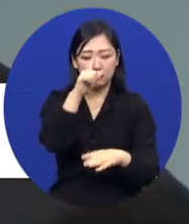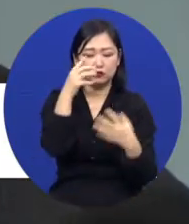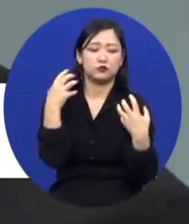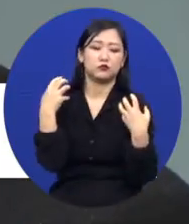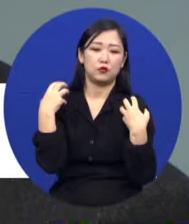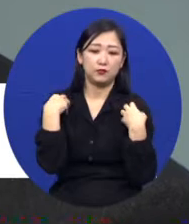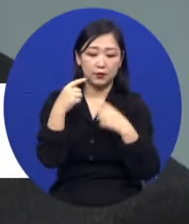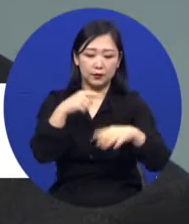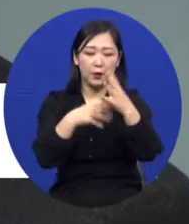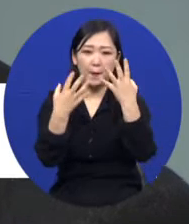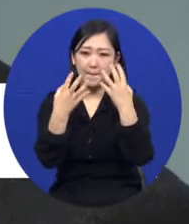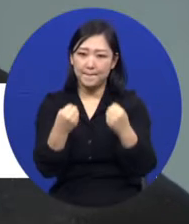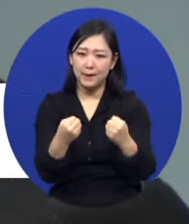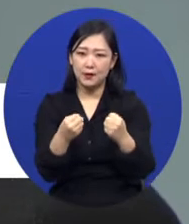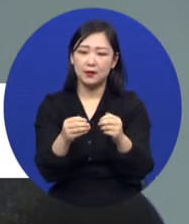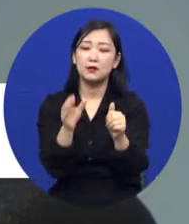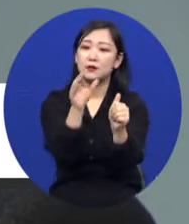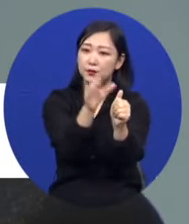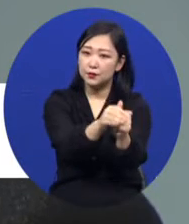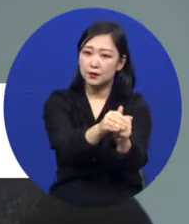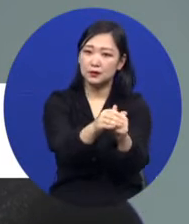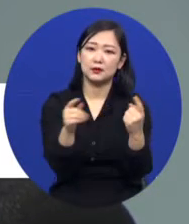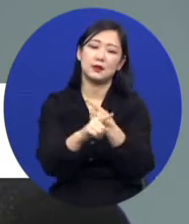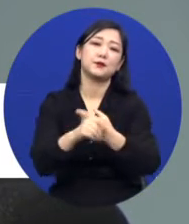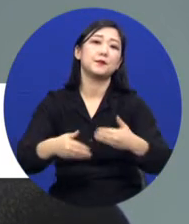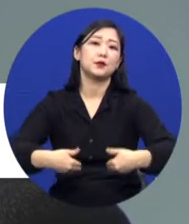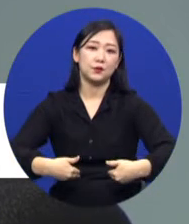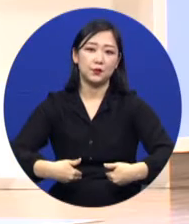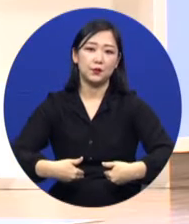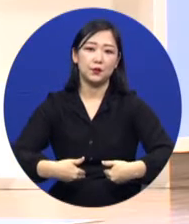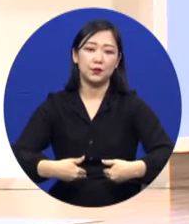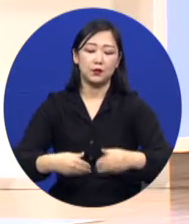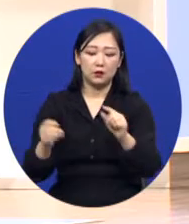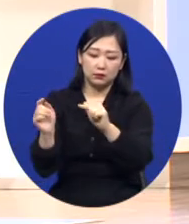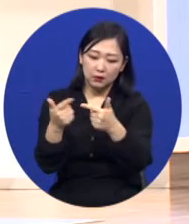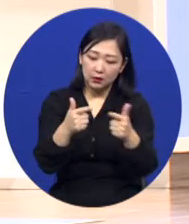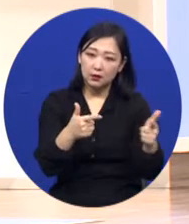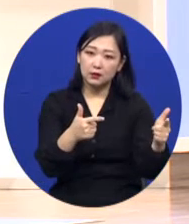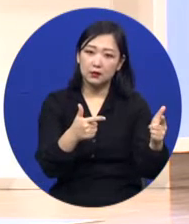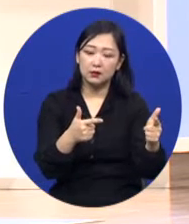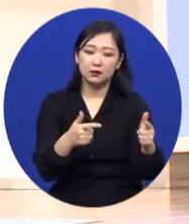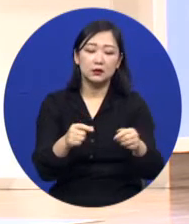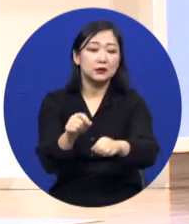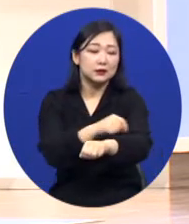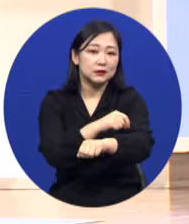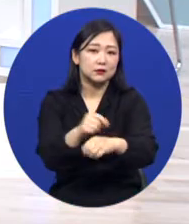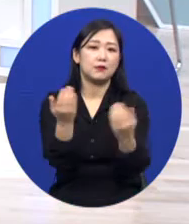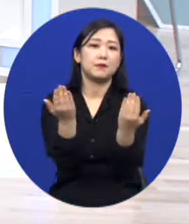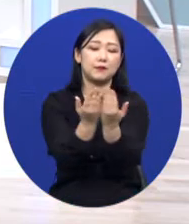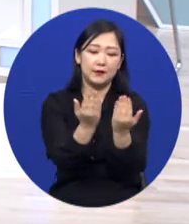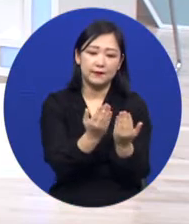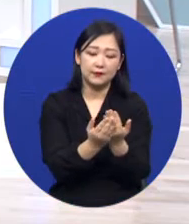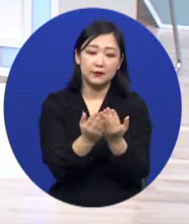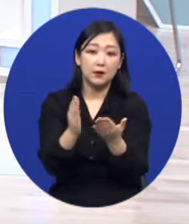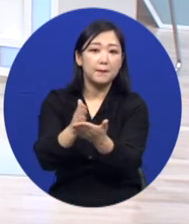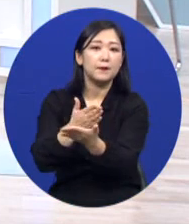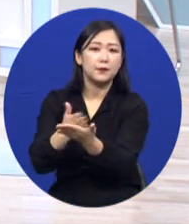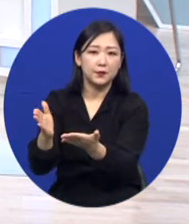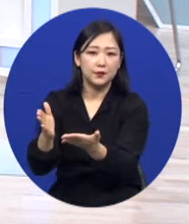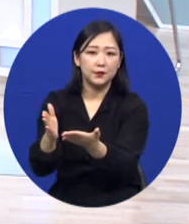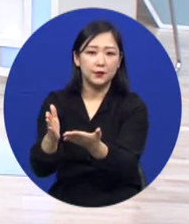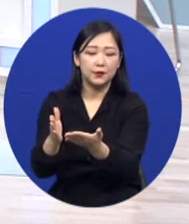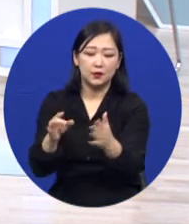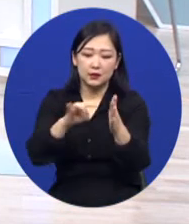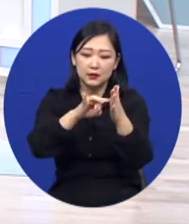방향으로 헌법 개정 등 지방자치의 개선이 필요하고 다양성에 기초한 지역 특성에 맞는 분권화 그리고